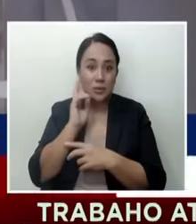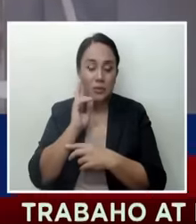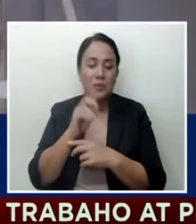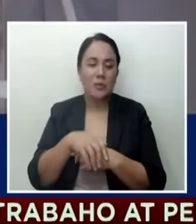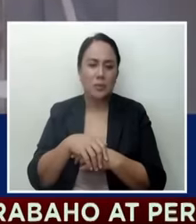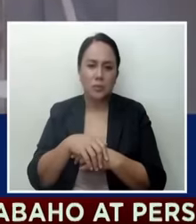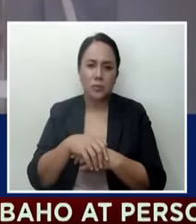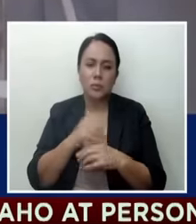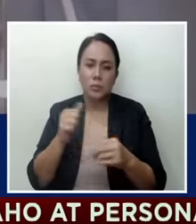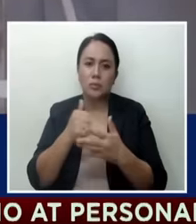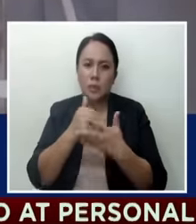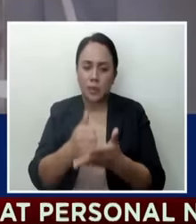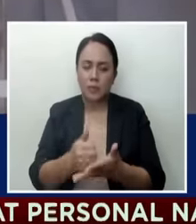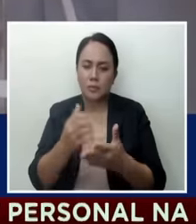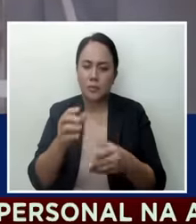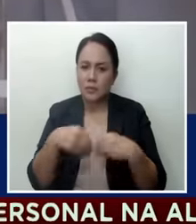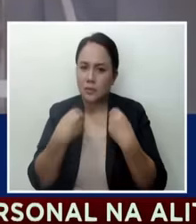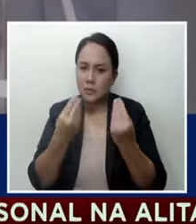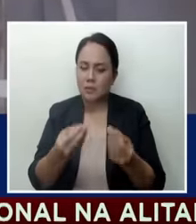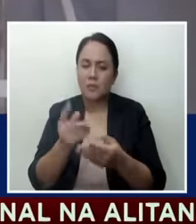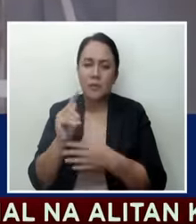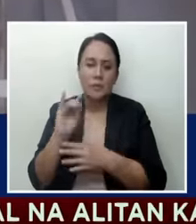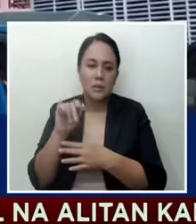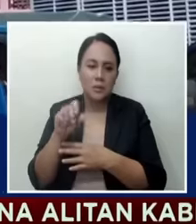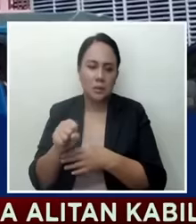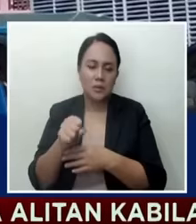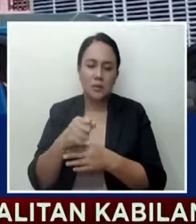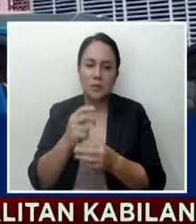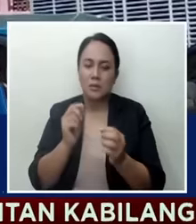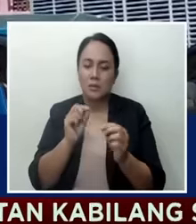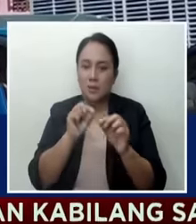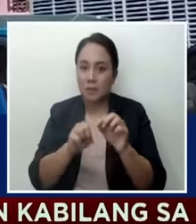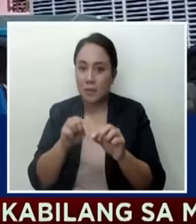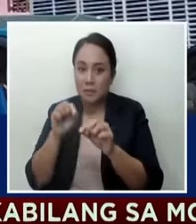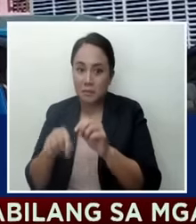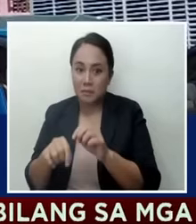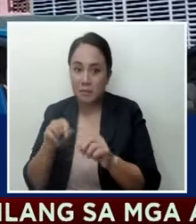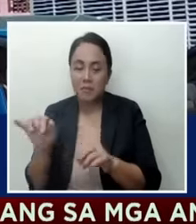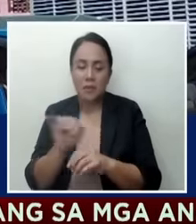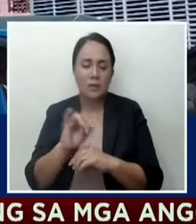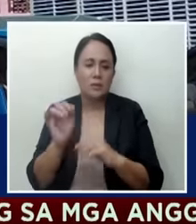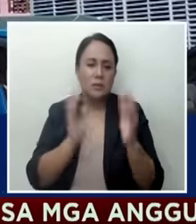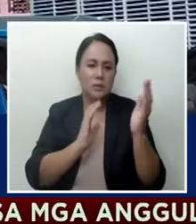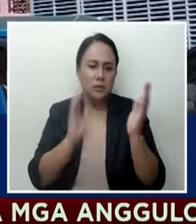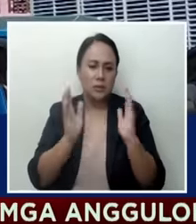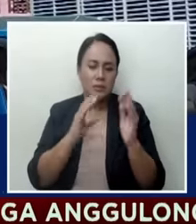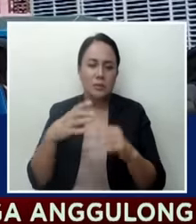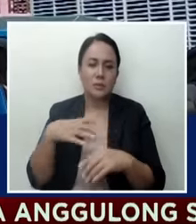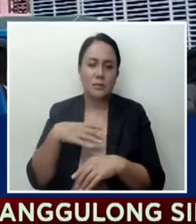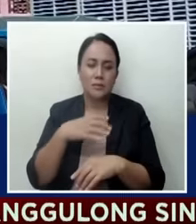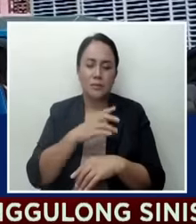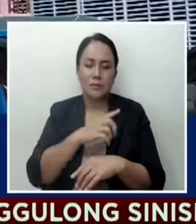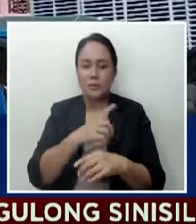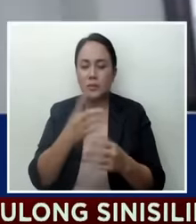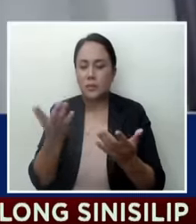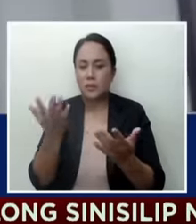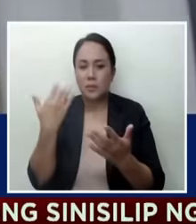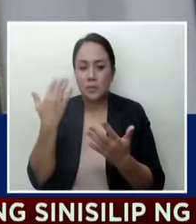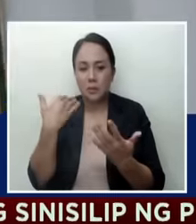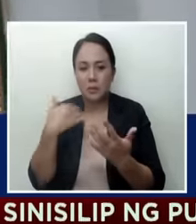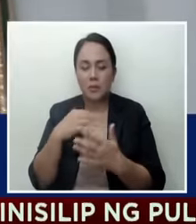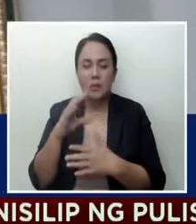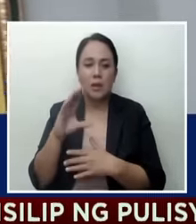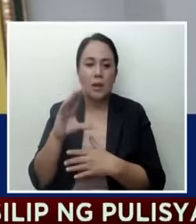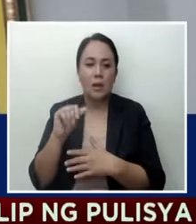malaking tulong ang mga binibigay nitong tips sa pagtatanim. Nagsilbi rin si Humalon bilang kunsihal ng Kalamba, Misamis Occidental